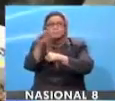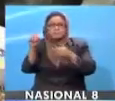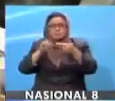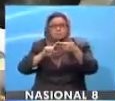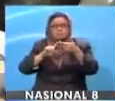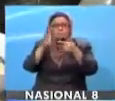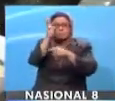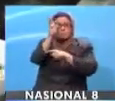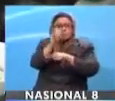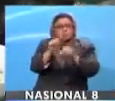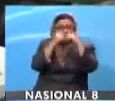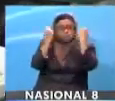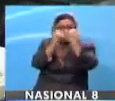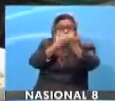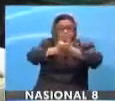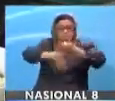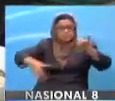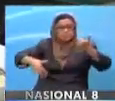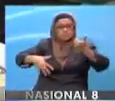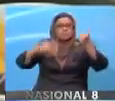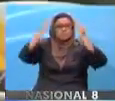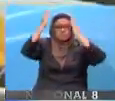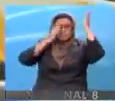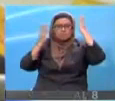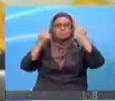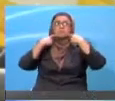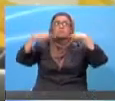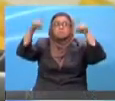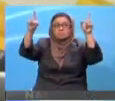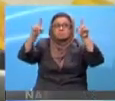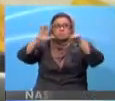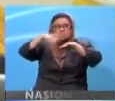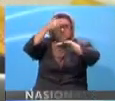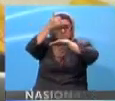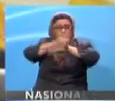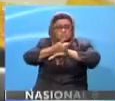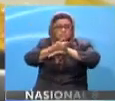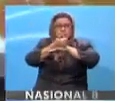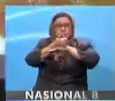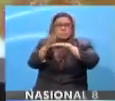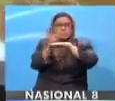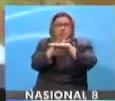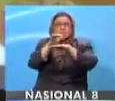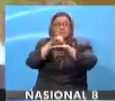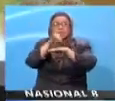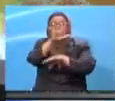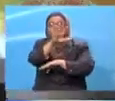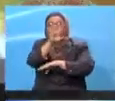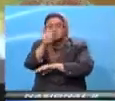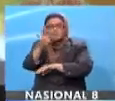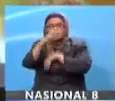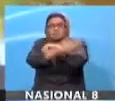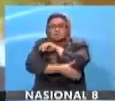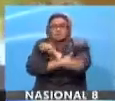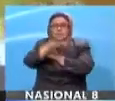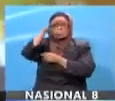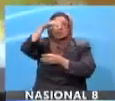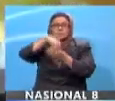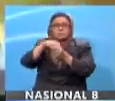tempatan telah berjaya membuka 2,000 cawangan perniagaan di 54 negara termasuklah di Timur Tengah dan